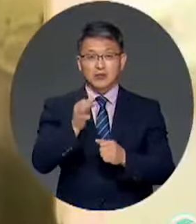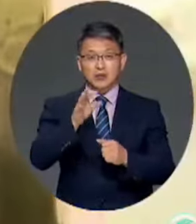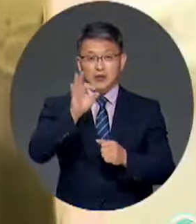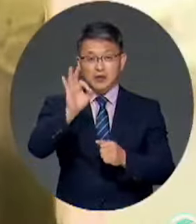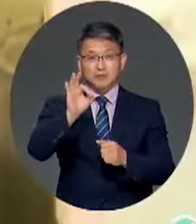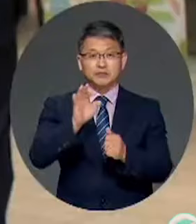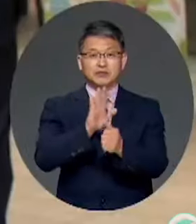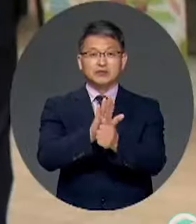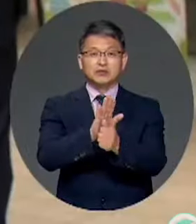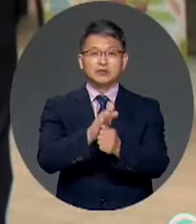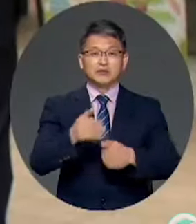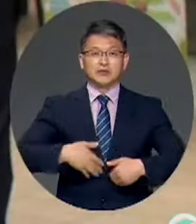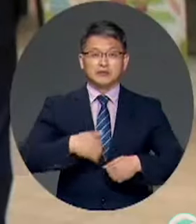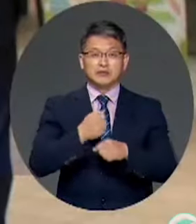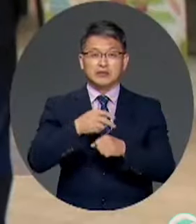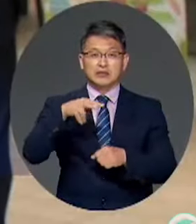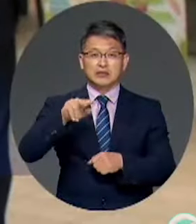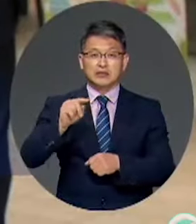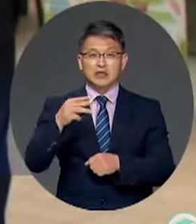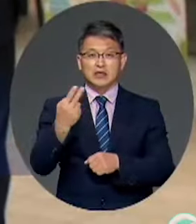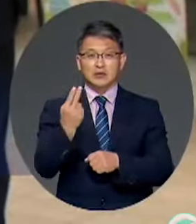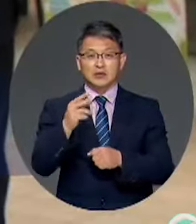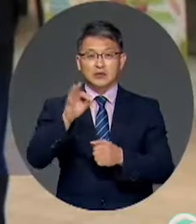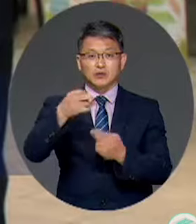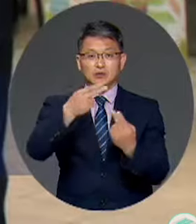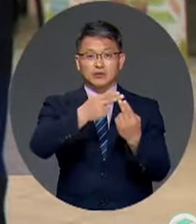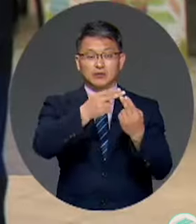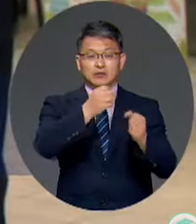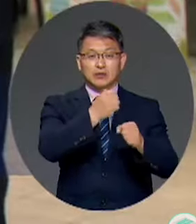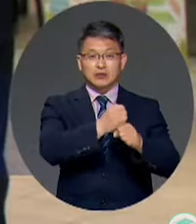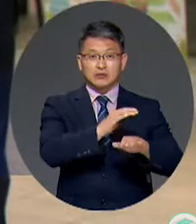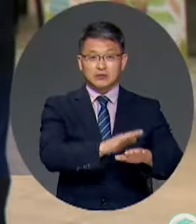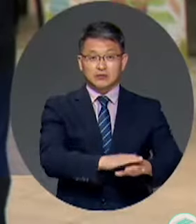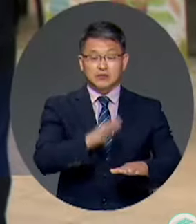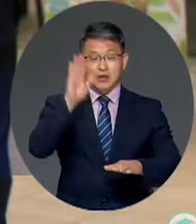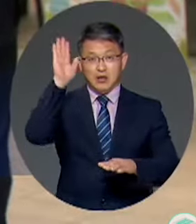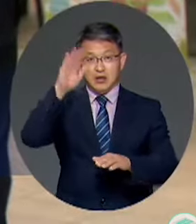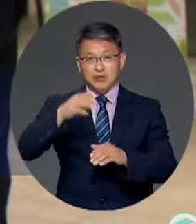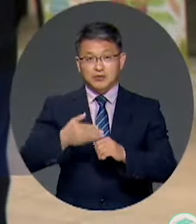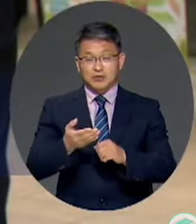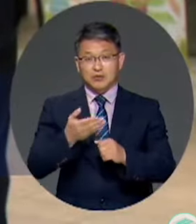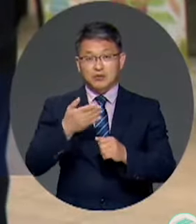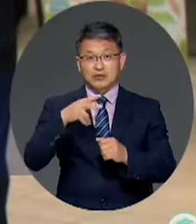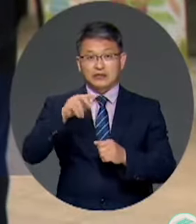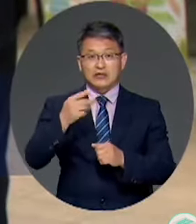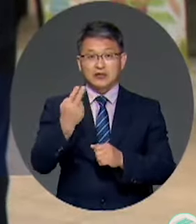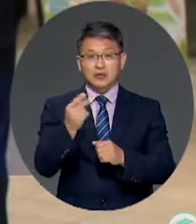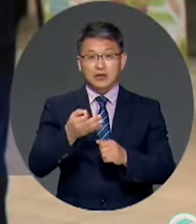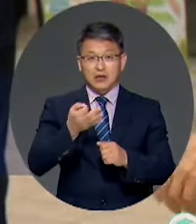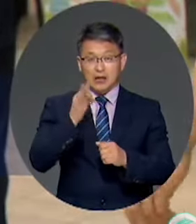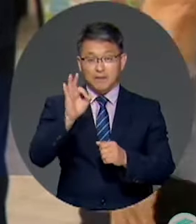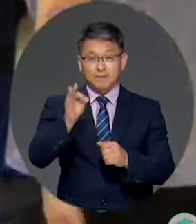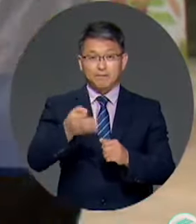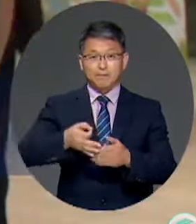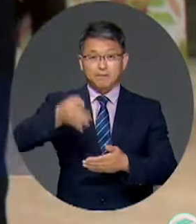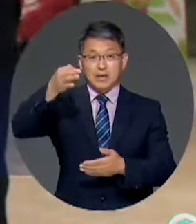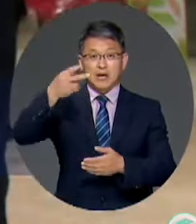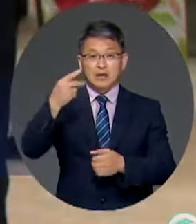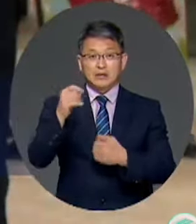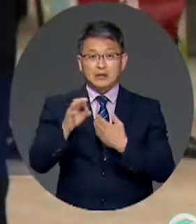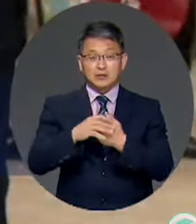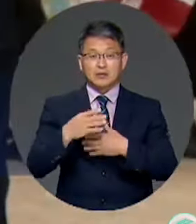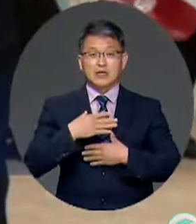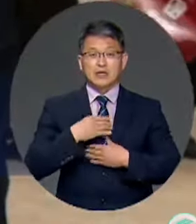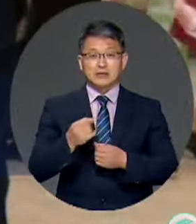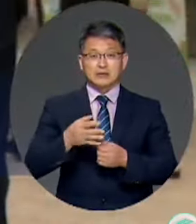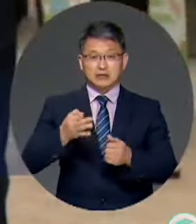한다고 주장합니다. 사료 기금 조성이나 이런 걸 해서 앞으로는 사료값이 폭등할 때 좀 안정적인